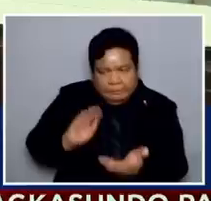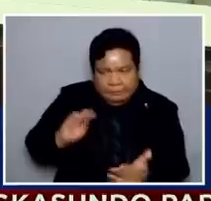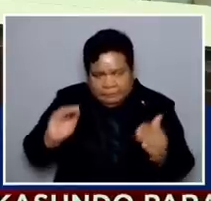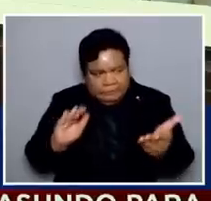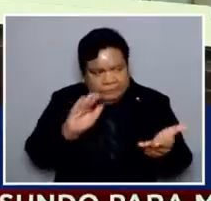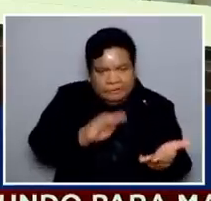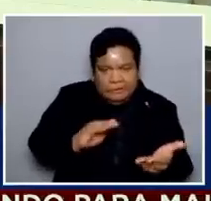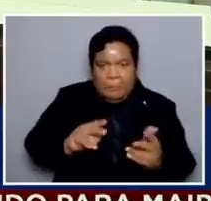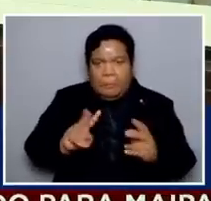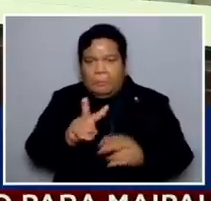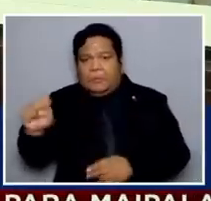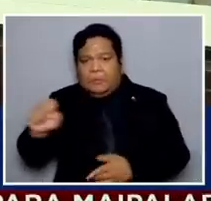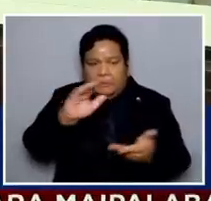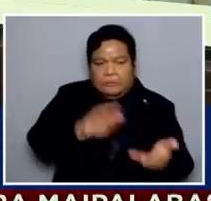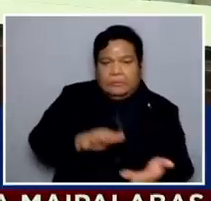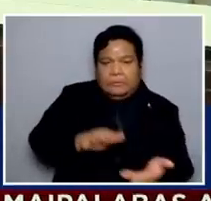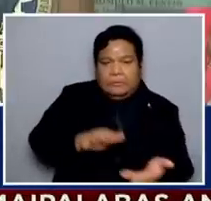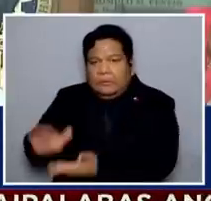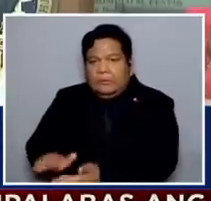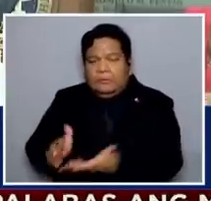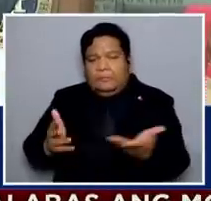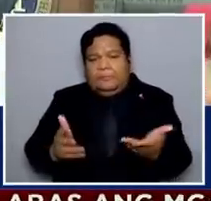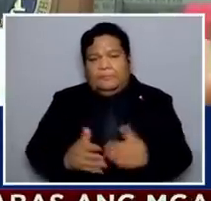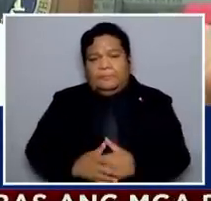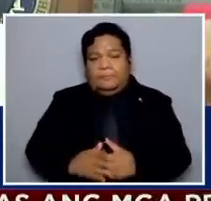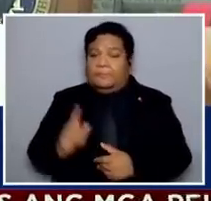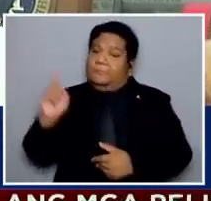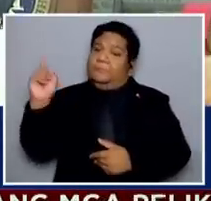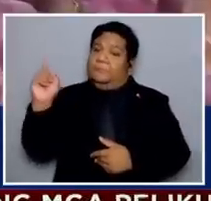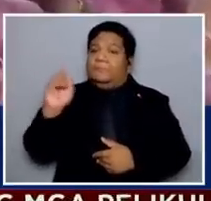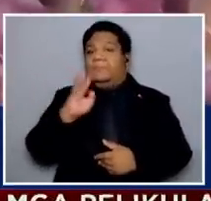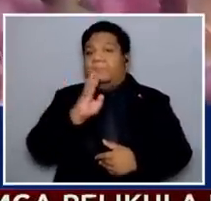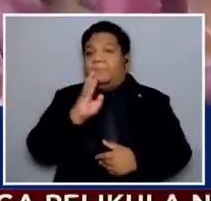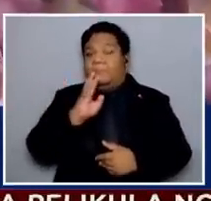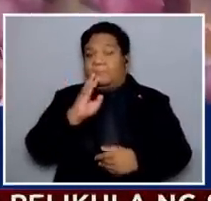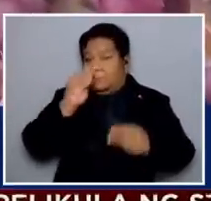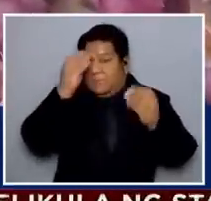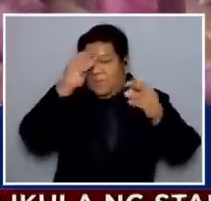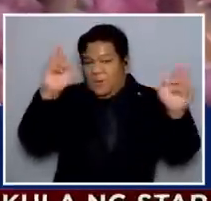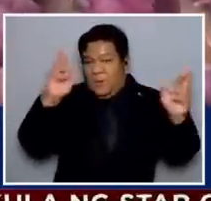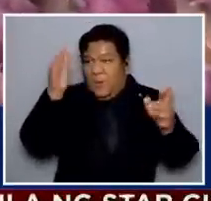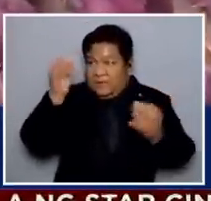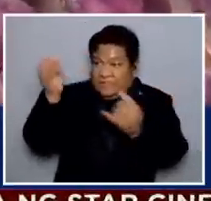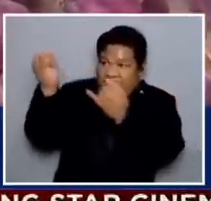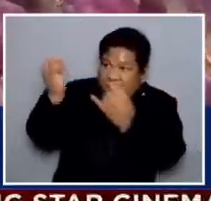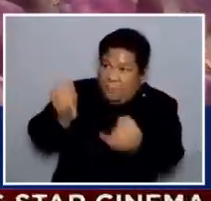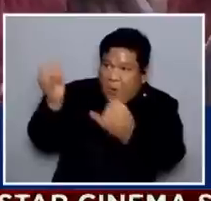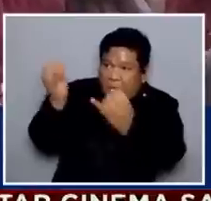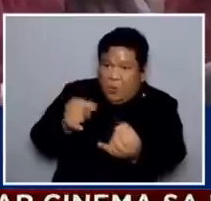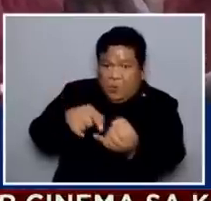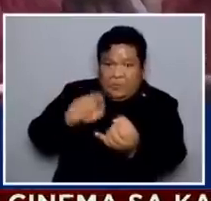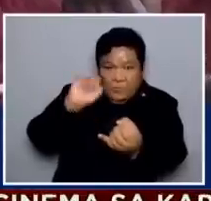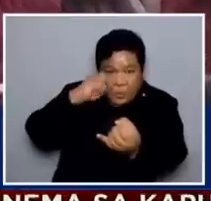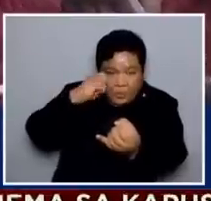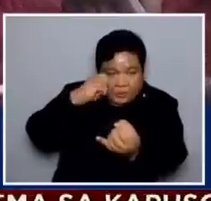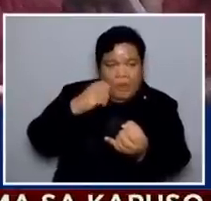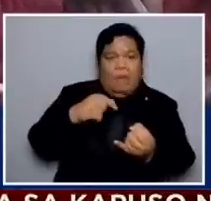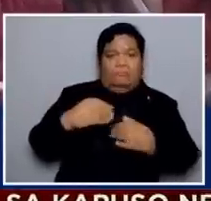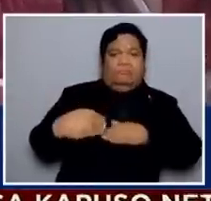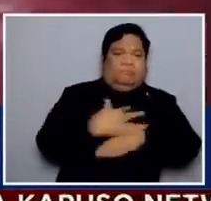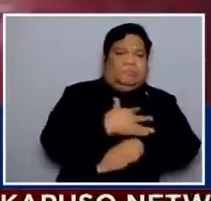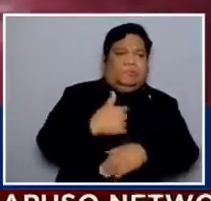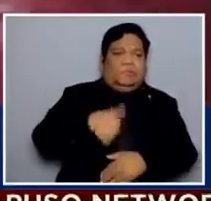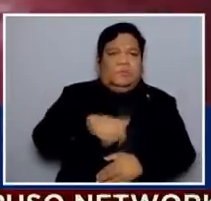doon. Sinisisi ni Mayor Romulo Fistin ang importation ng sibuyas sa pagbagsak ng presyo ng lokal na sibuyas. Bumagsak na sa